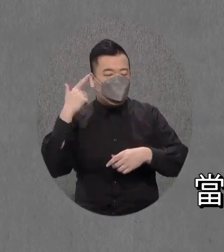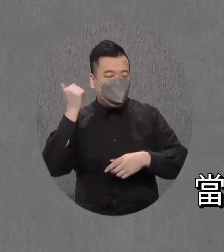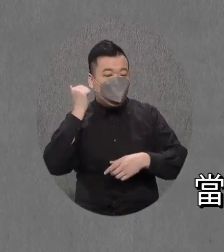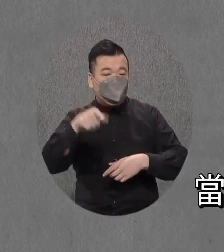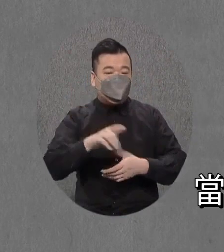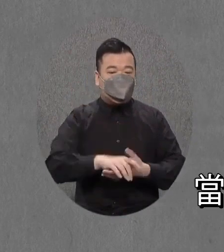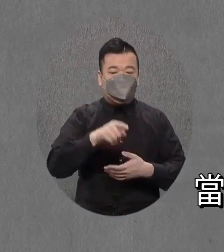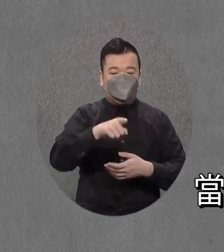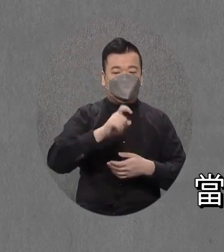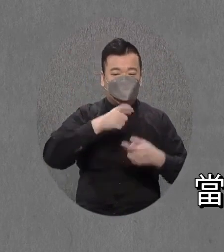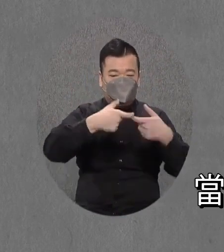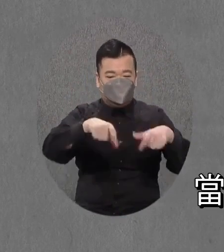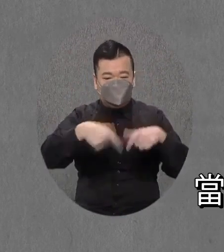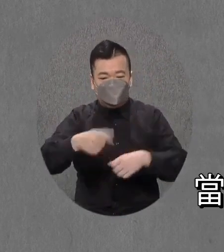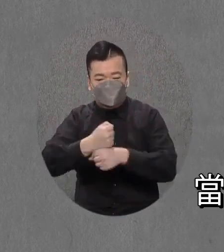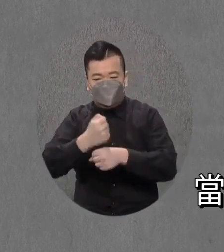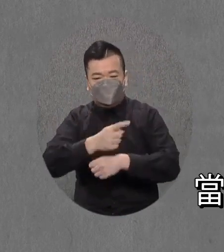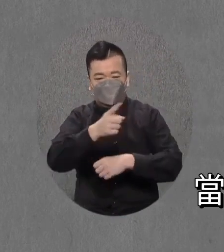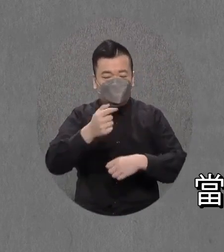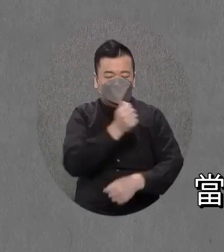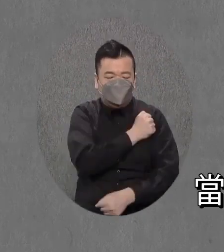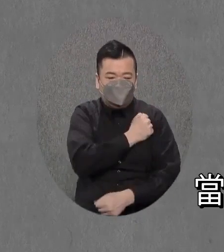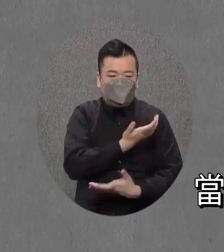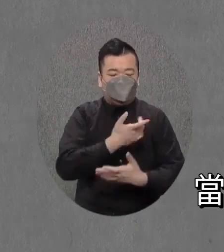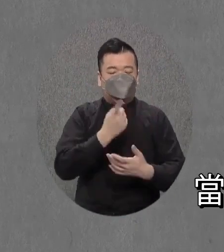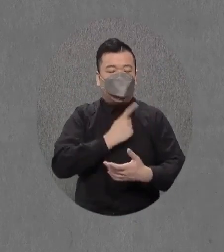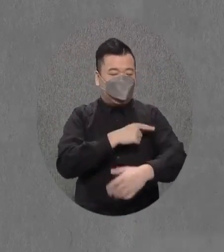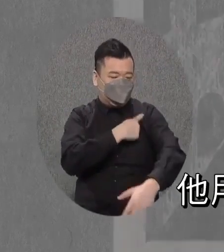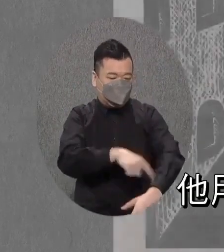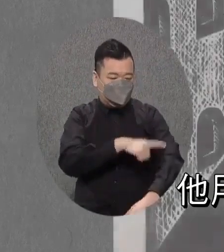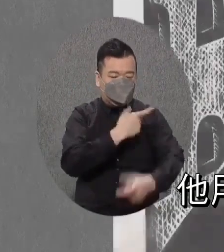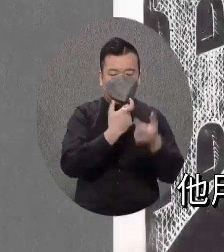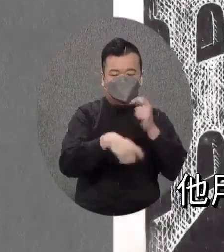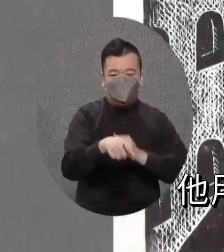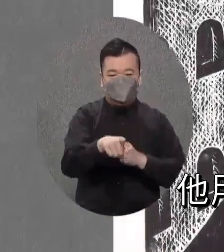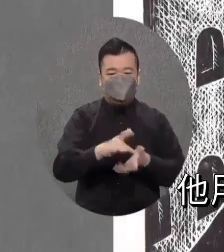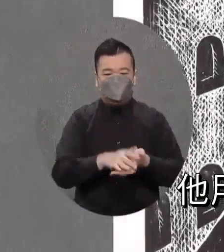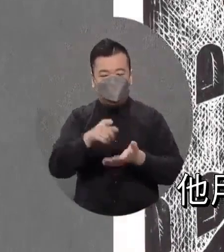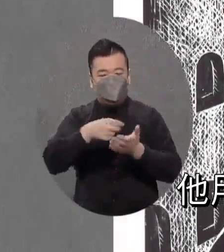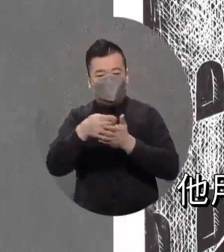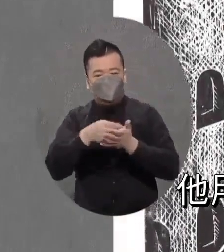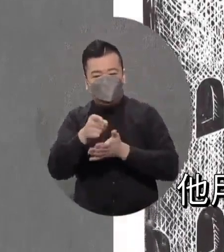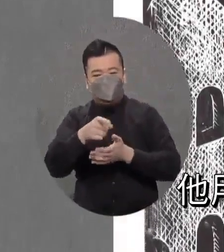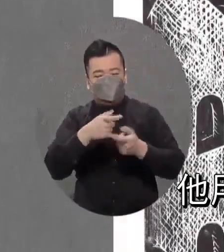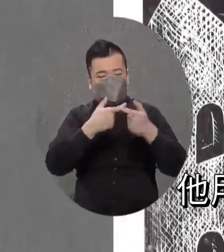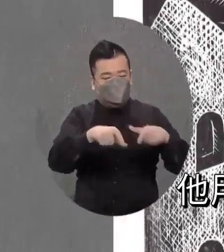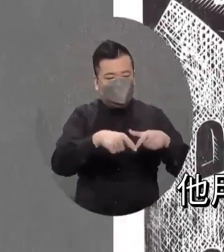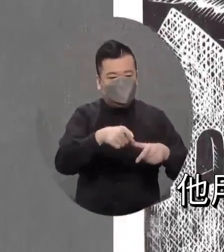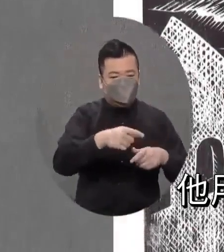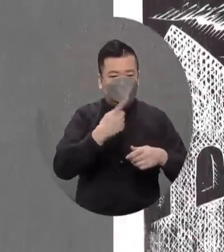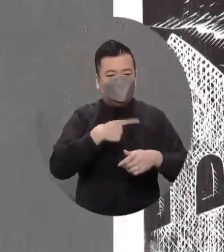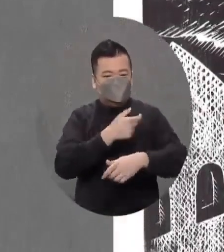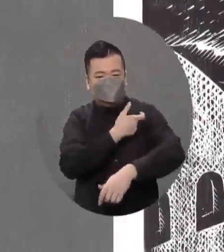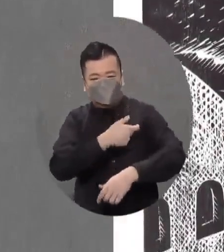當時咧，有啲失業嘅人為咗生活，就唯有去賣血啦。他就用版畫去表達呢位失業者賣血之